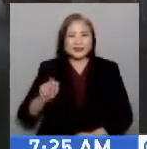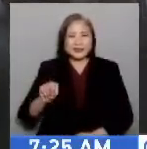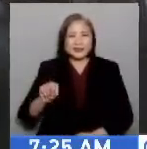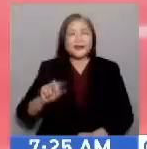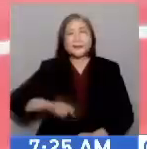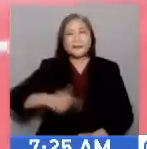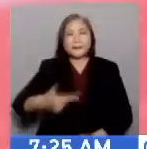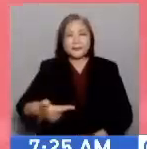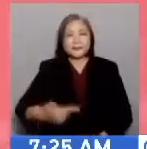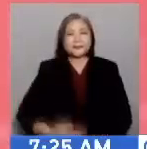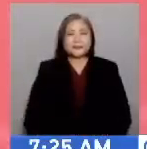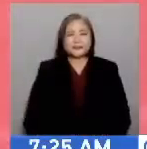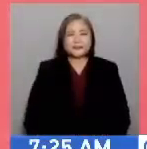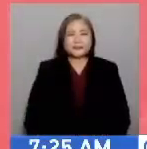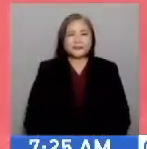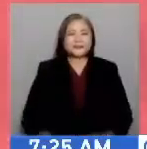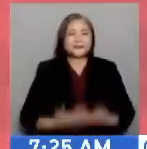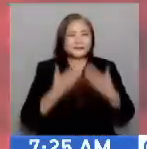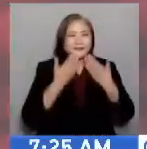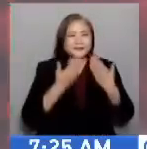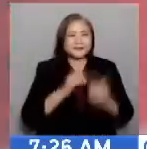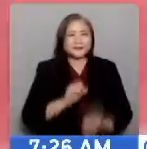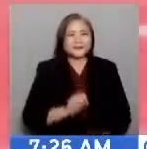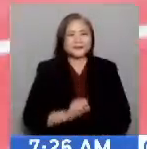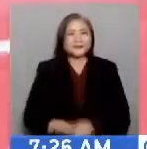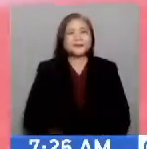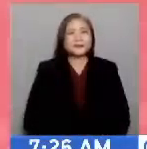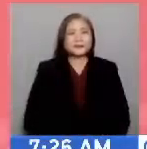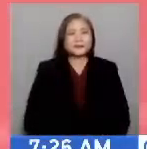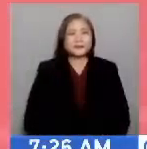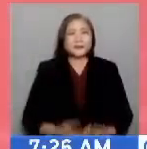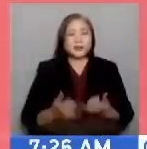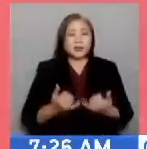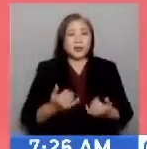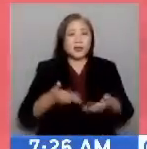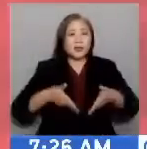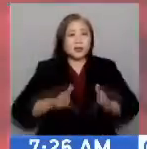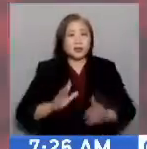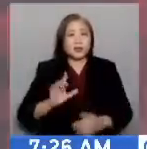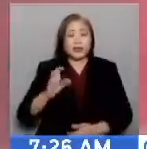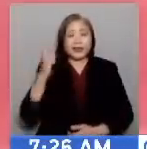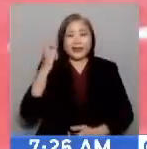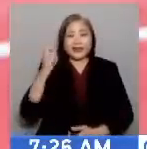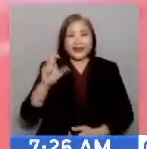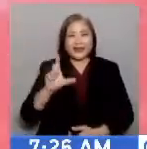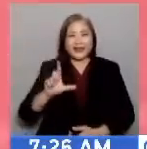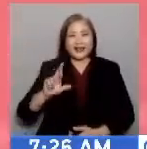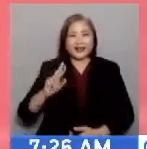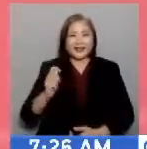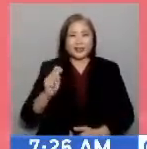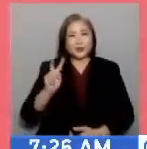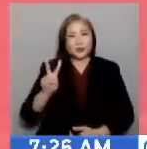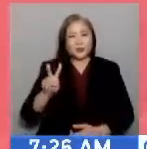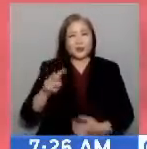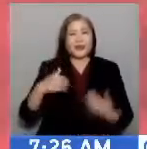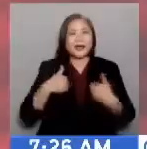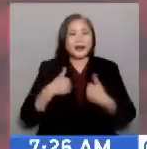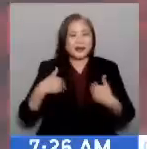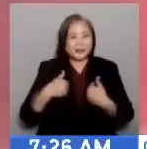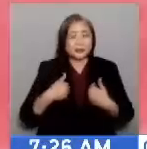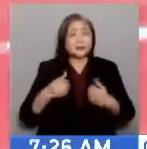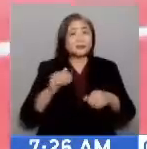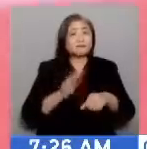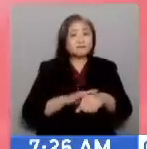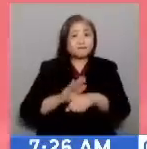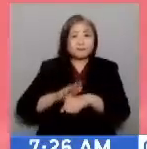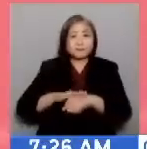Maraming salamat, Ate Sue. Samantala, ngayon pong pinapayagan na sa LRT2 ang mga alagang hayop. Ipinapaalala ng pamunuan ng tren ang